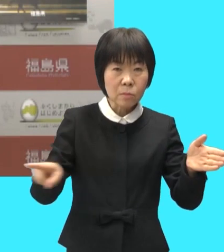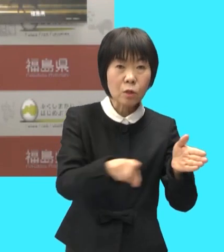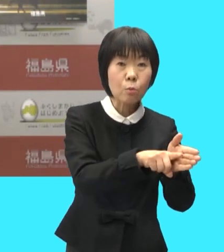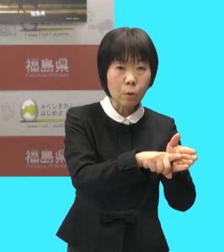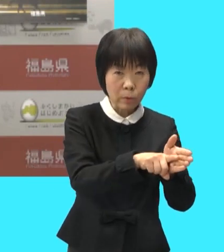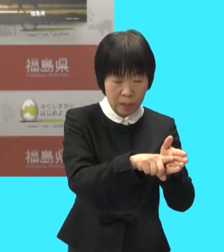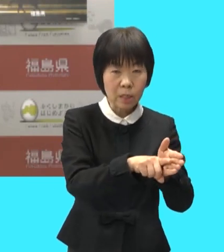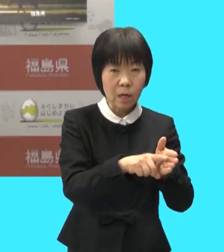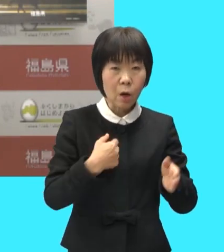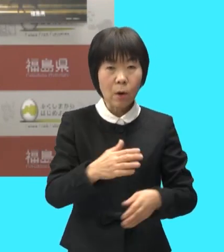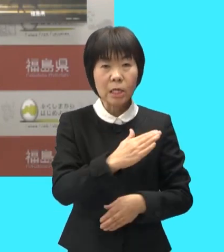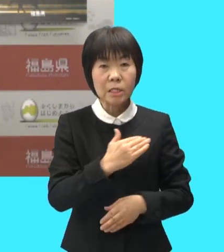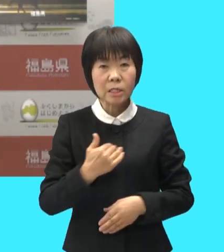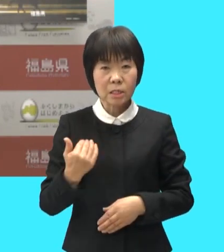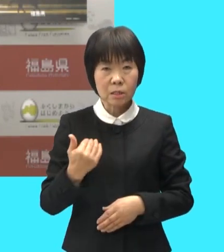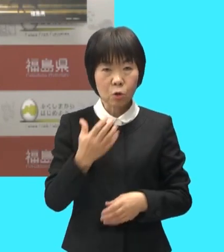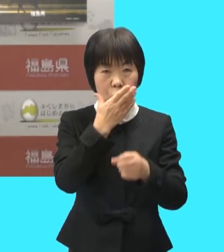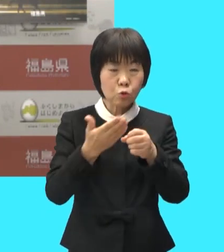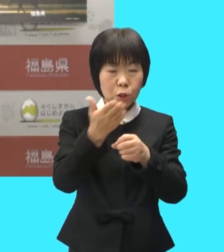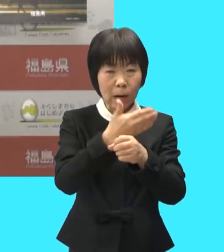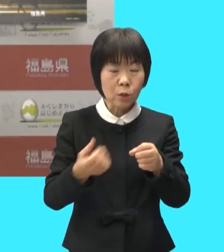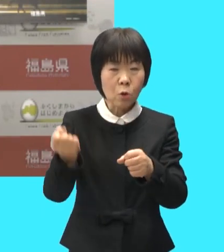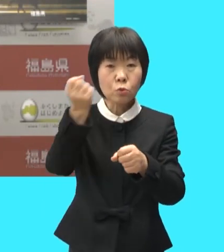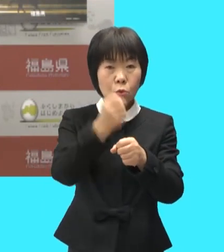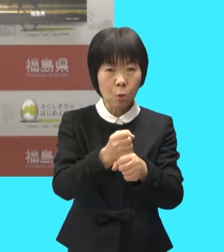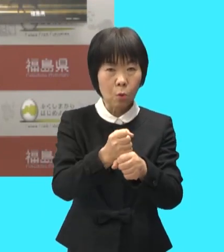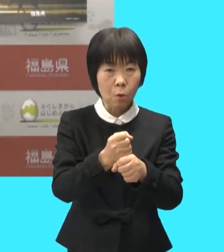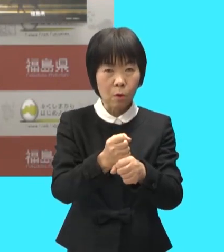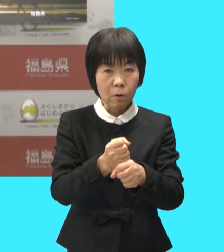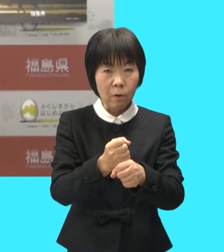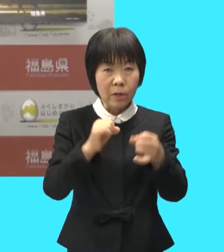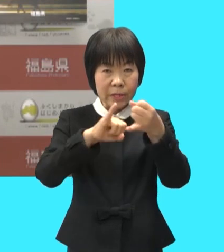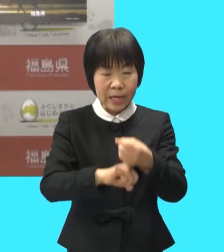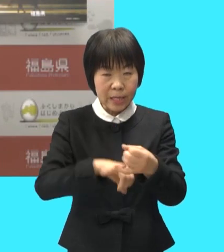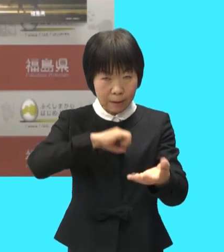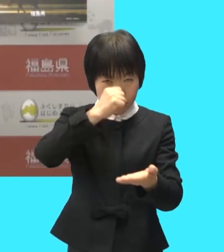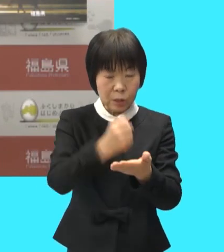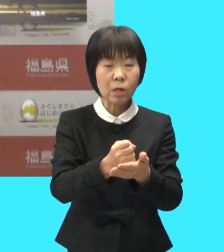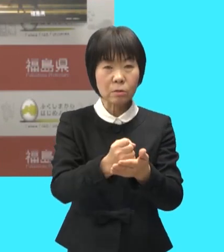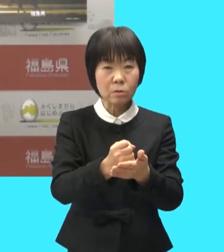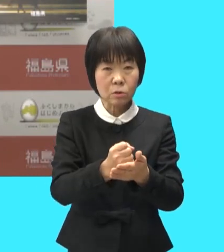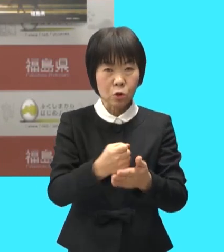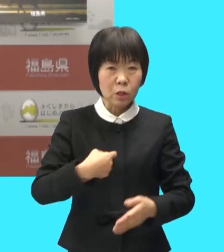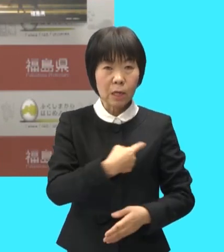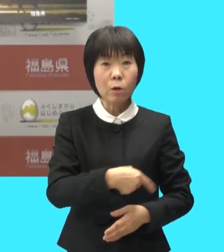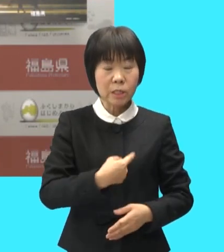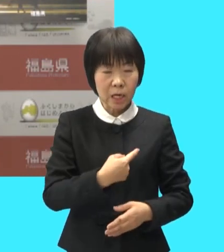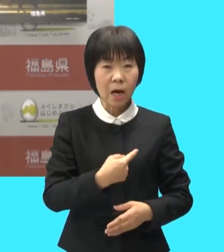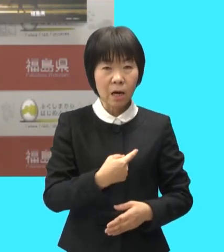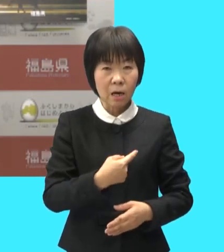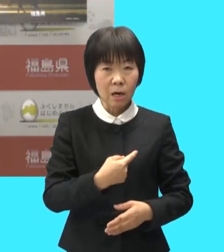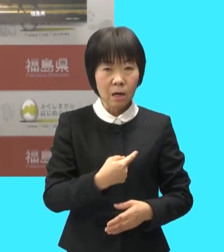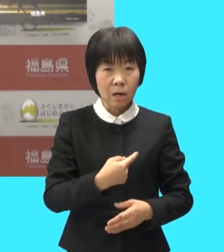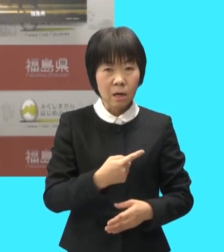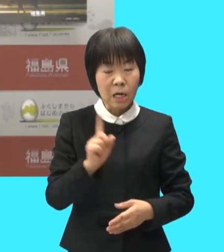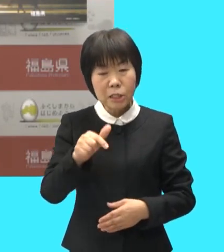に、我々自身の福島の復興を何としても成し遂げる、その強い決意がともすると一